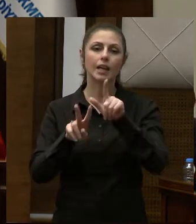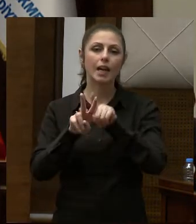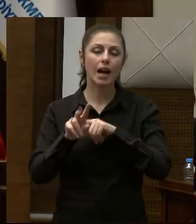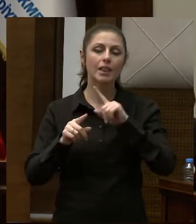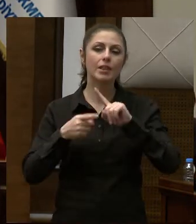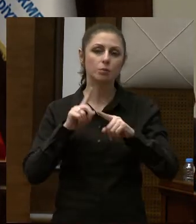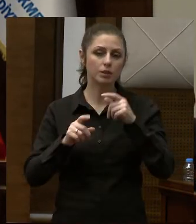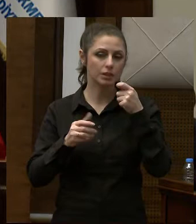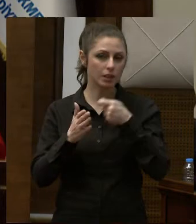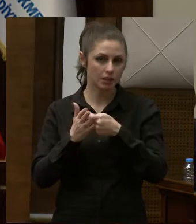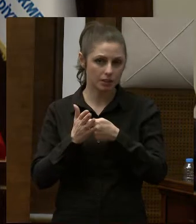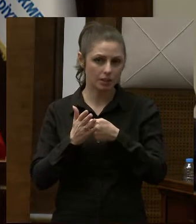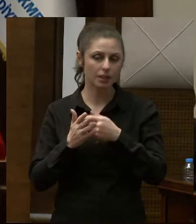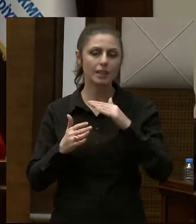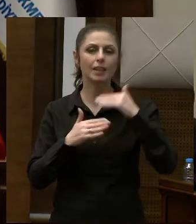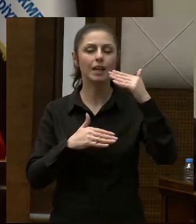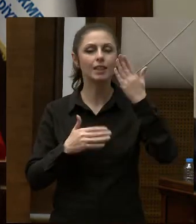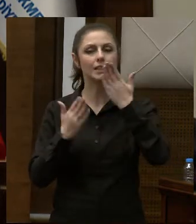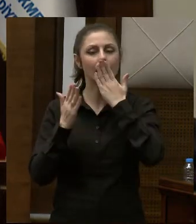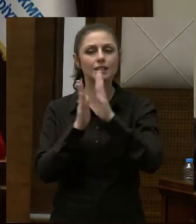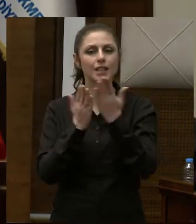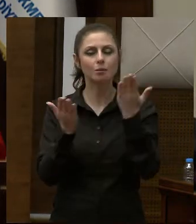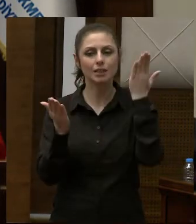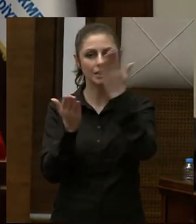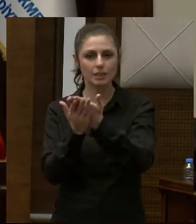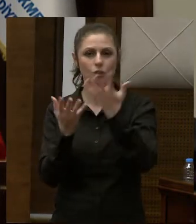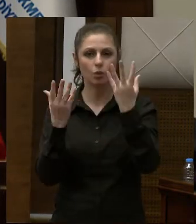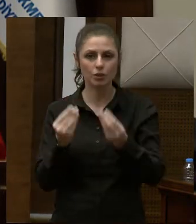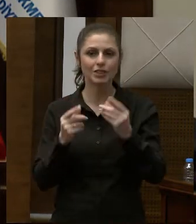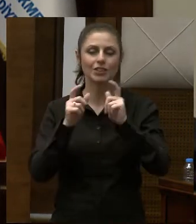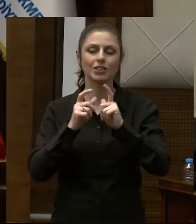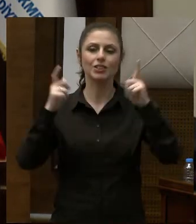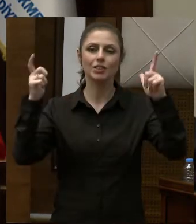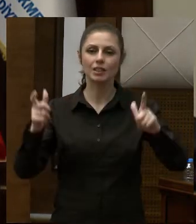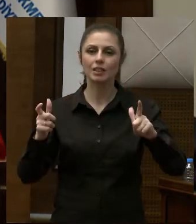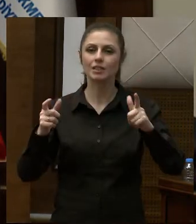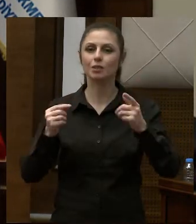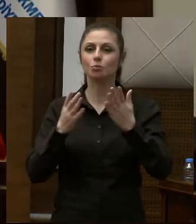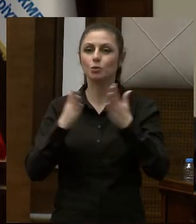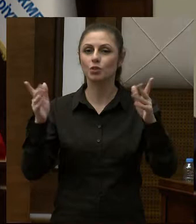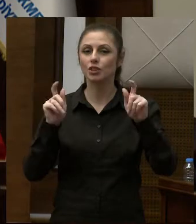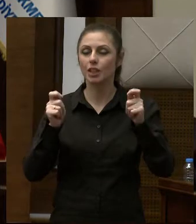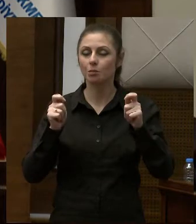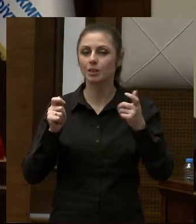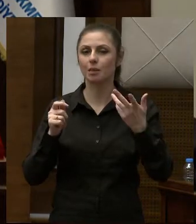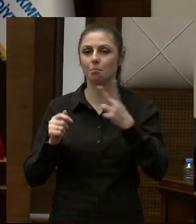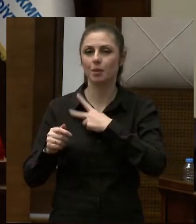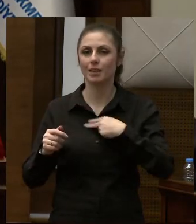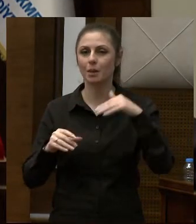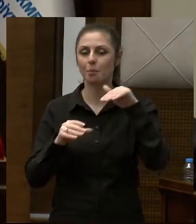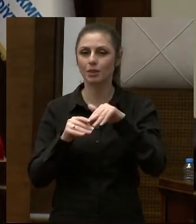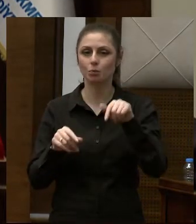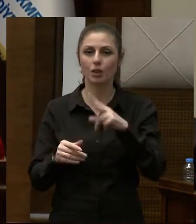adına ileride ders kitaplarına girecek. Şehircilik kürsülerinde Büyükçekmece Belediye Meclisi'nin bu